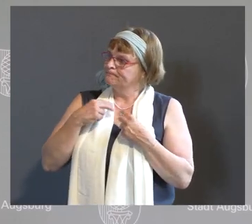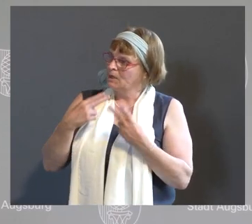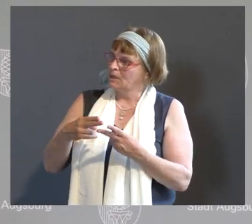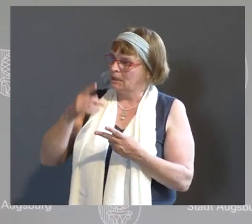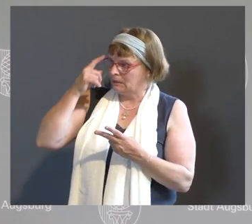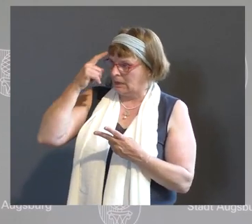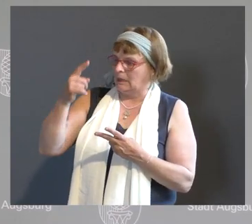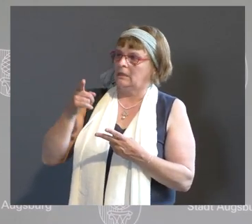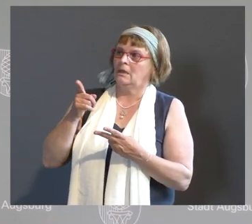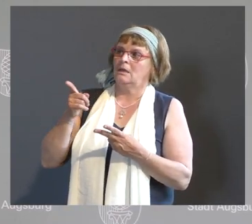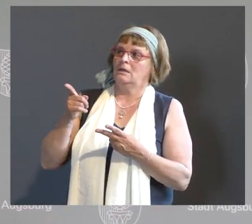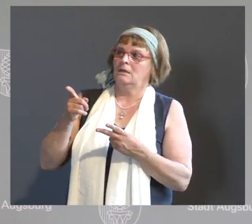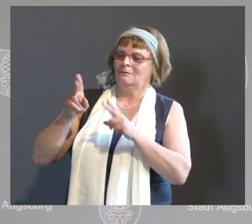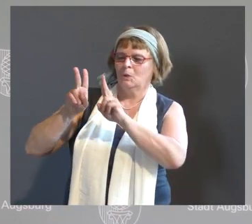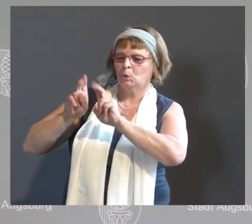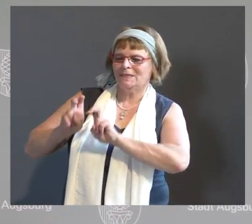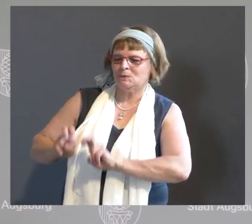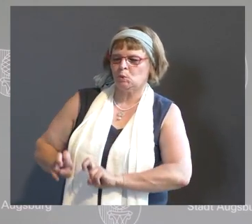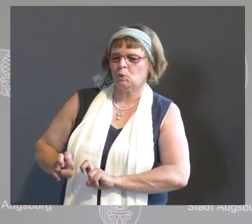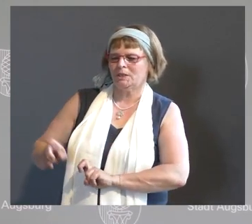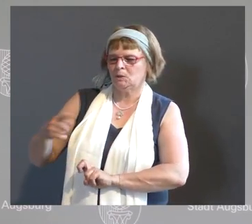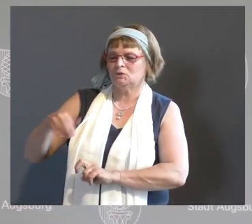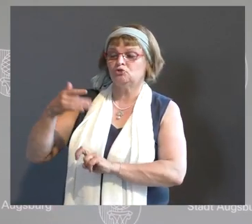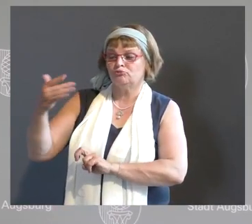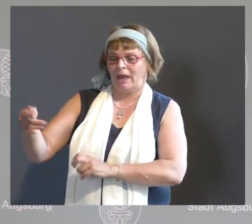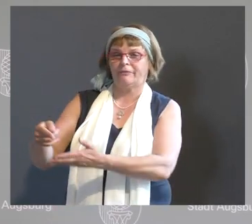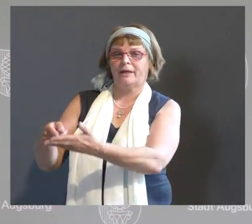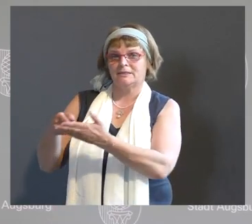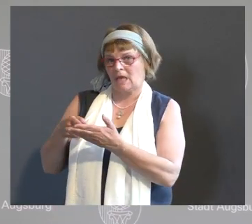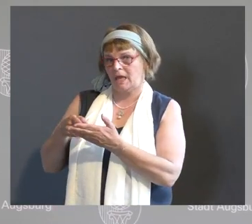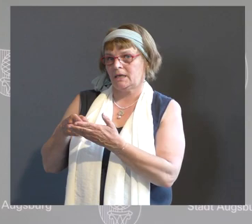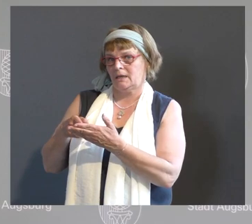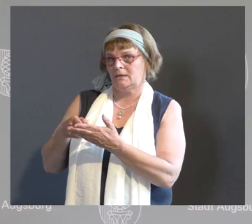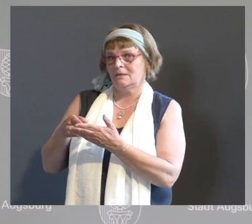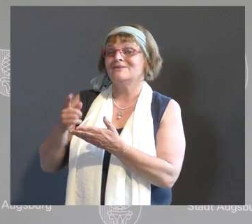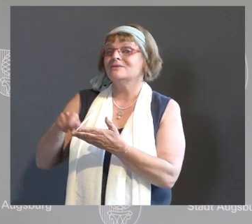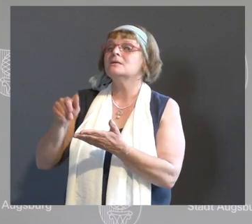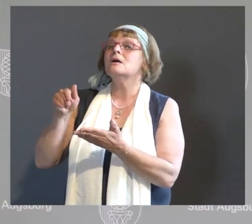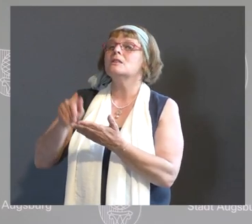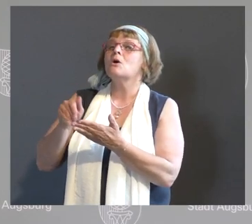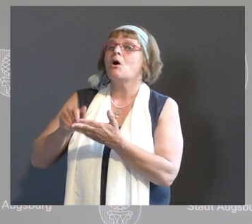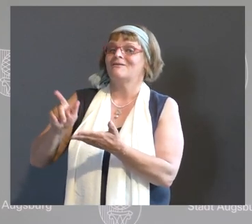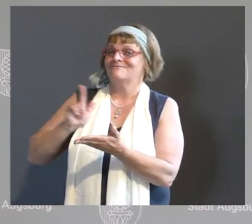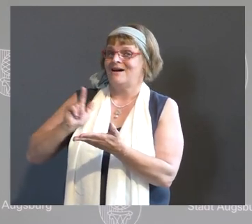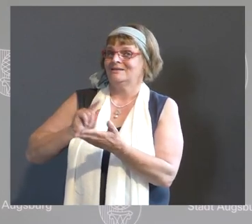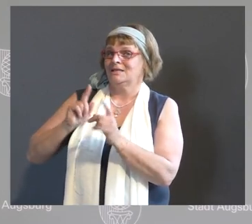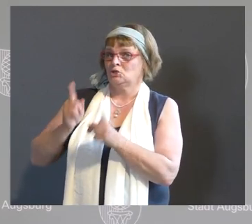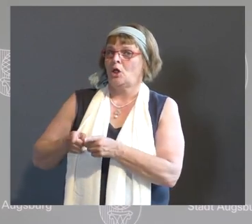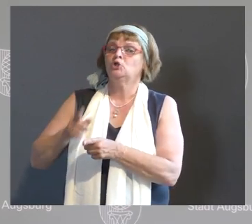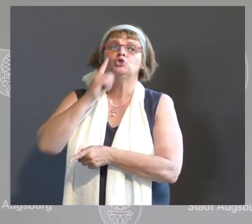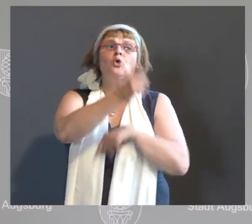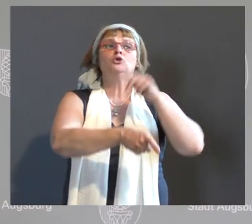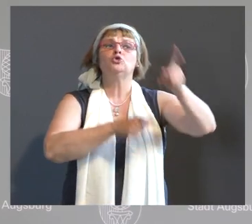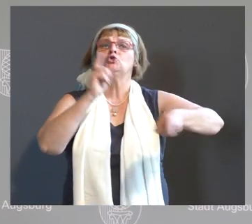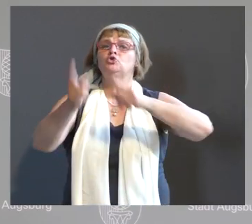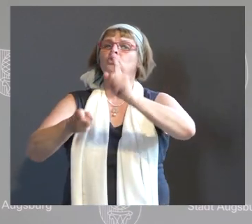davon ab, was die Ermittlungen bringen. Ich glaube, da sollte man auch entsprechend warten mit Zuordnungen, bevor man hier